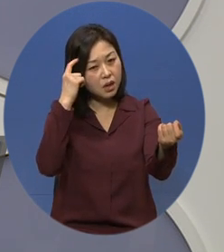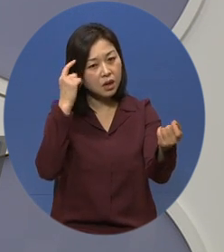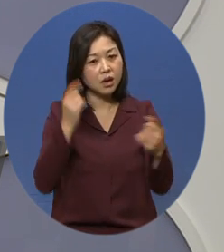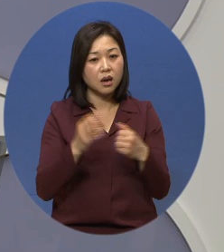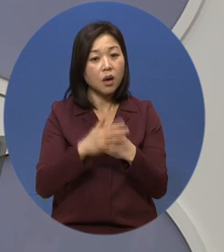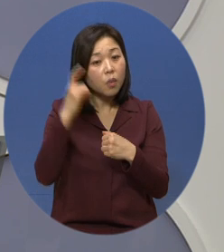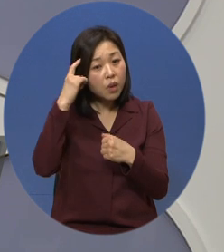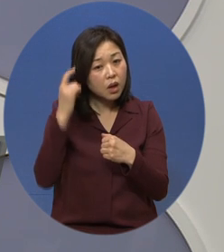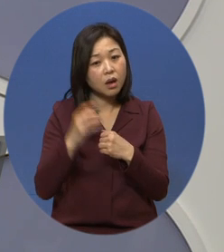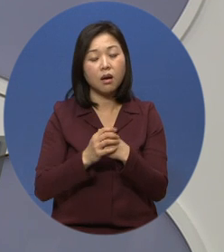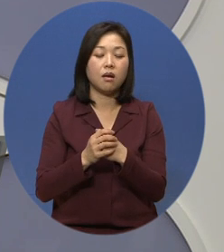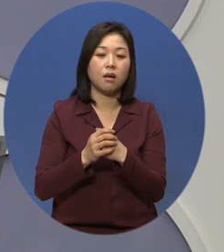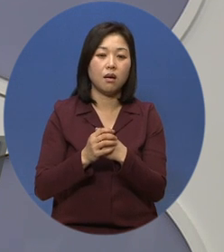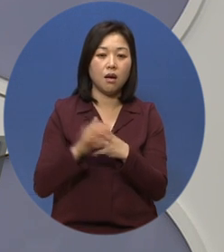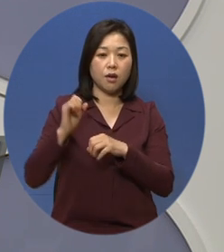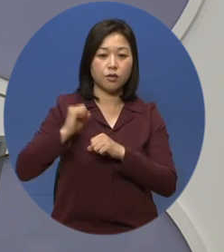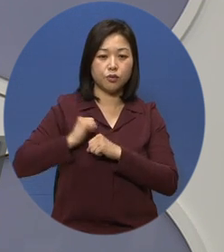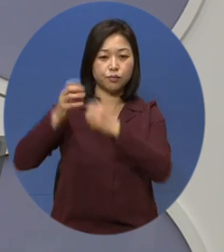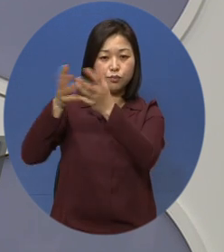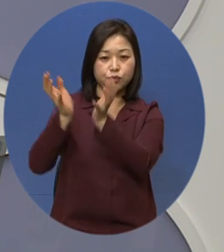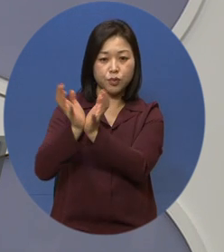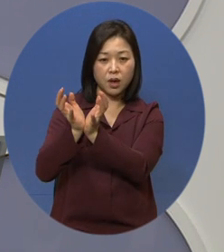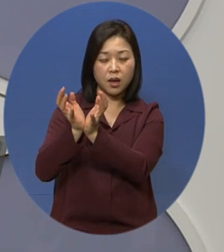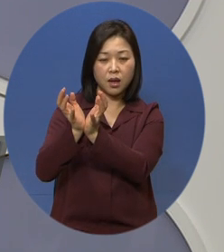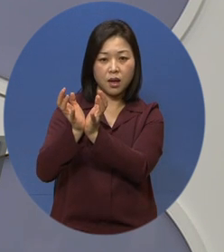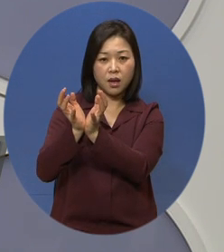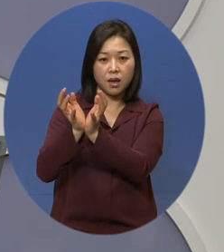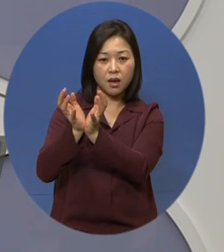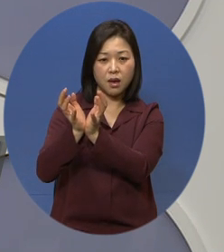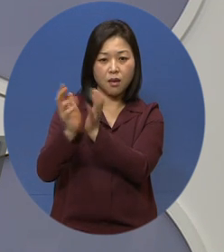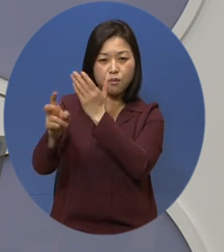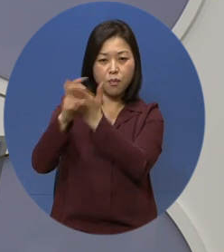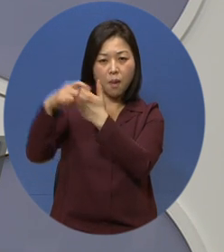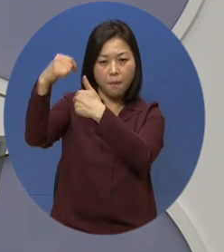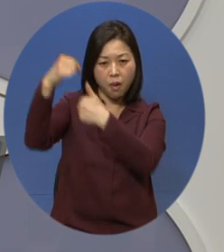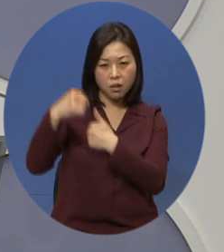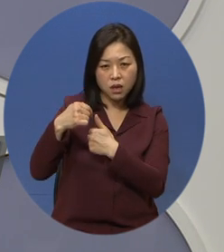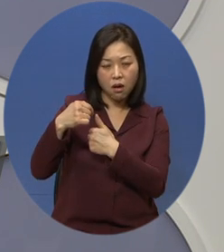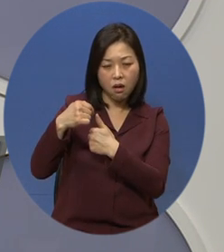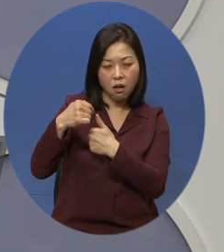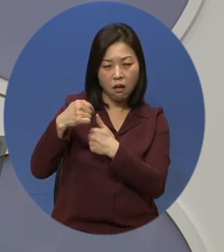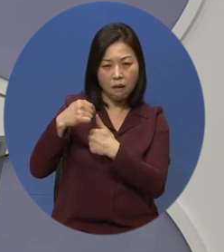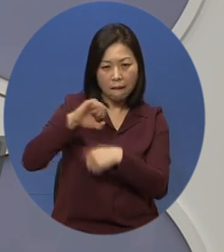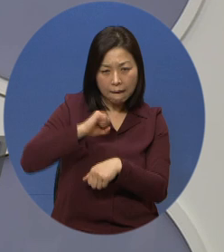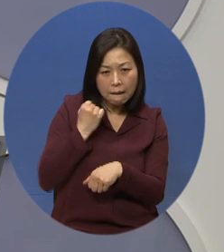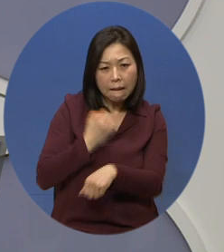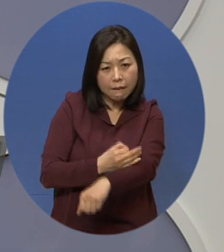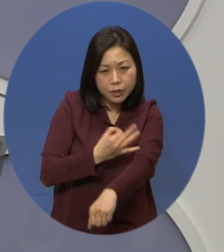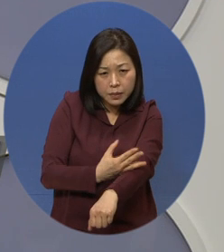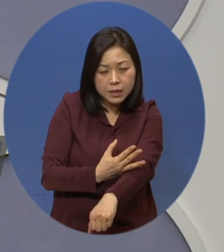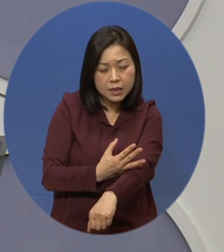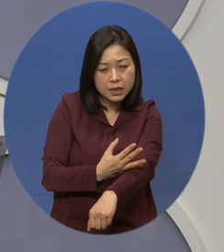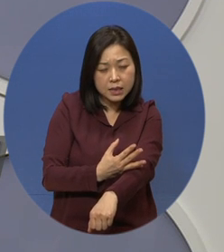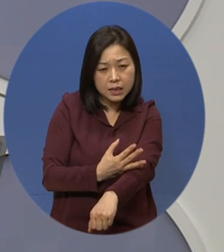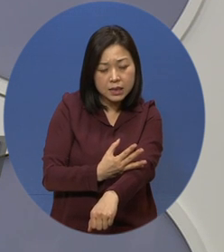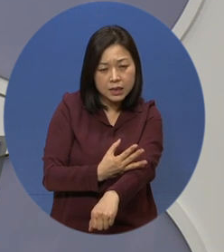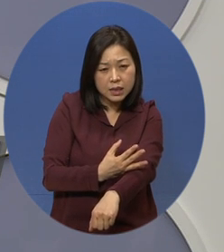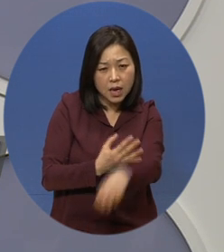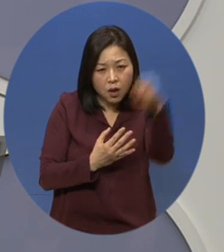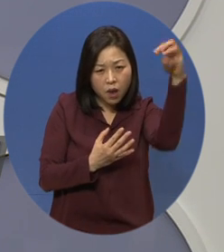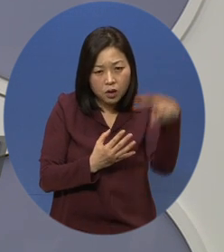신군부에 그 부당한 그 영향을 받아 가지고 할 수 없이 작전에 투입돼